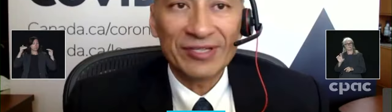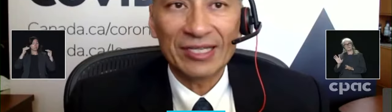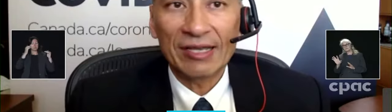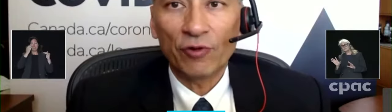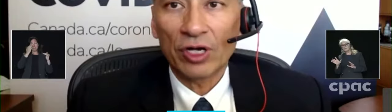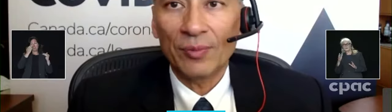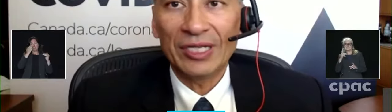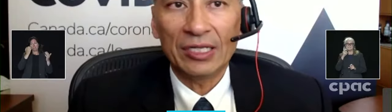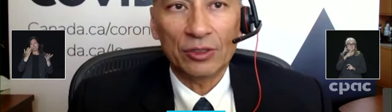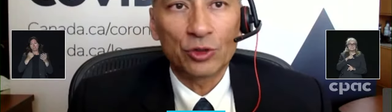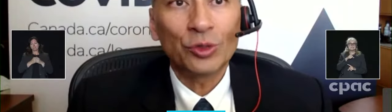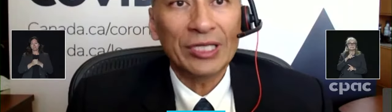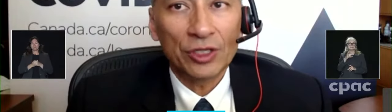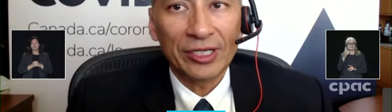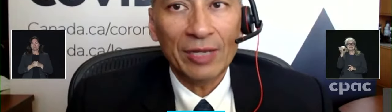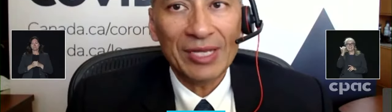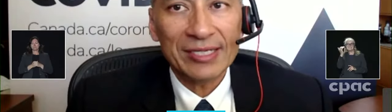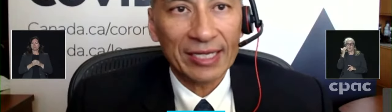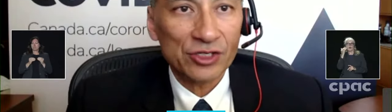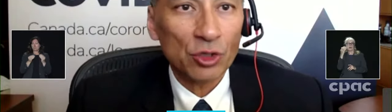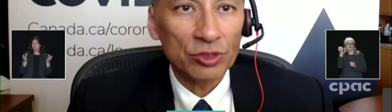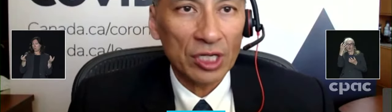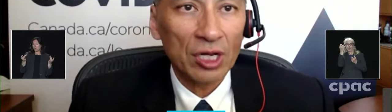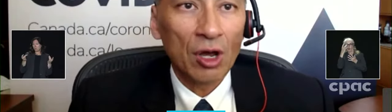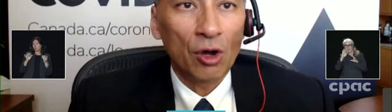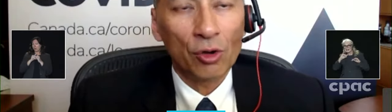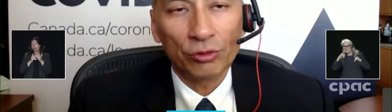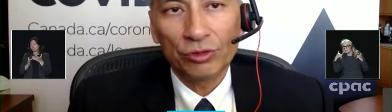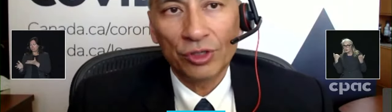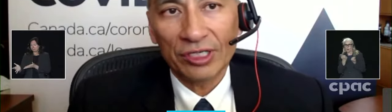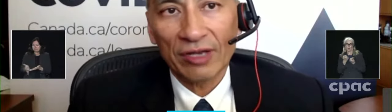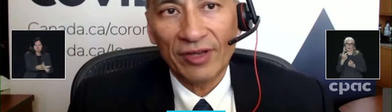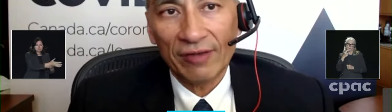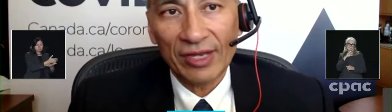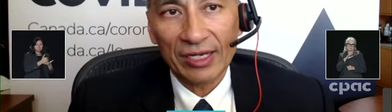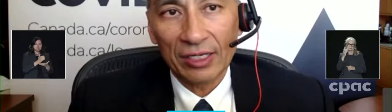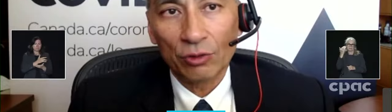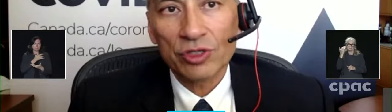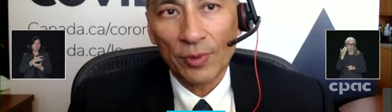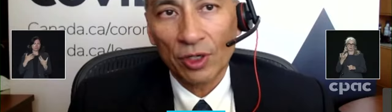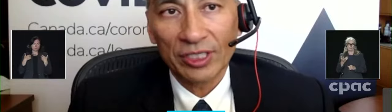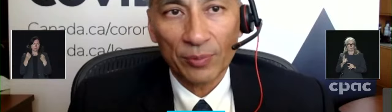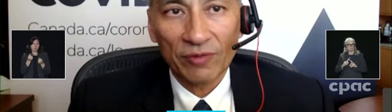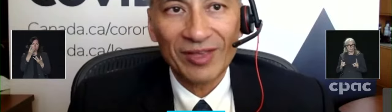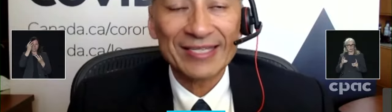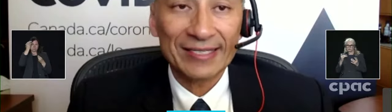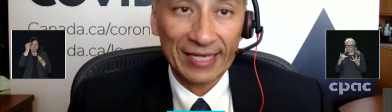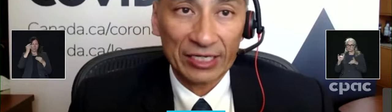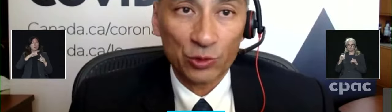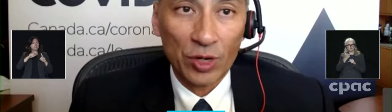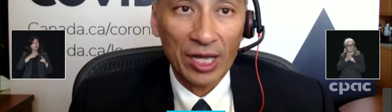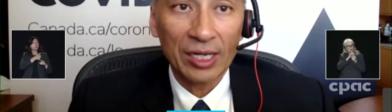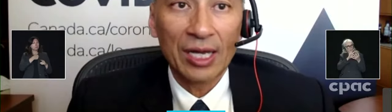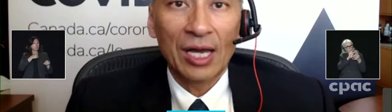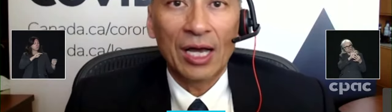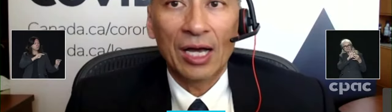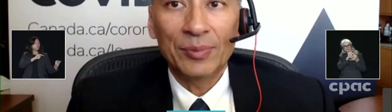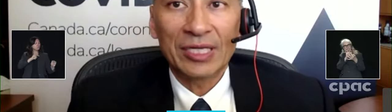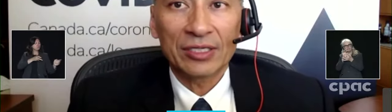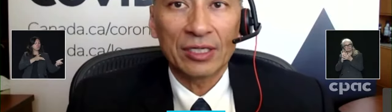peut-être plus difficile d'avoir comme toutes les données, mais c'est quelque chose, on continue à travailler avec nos homologues des provinces et